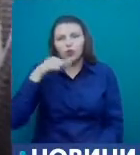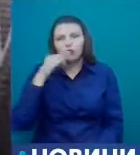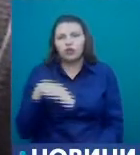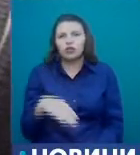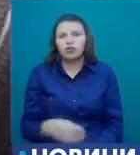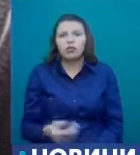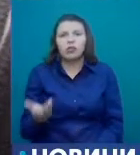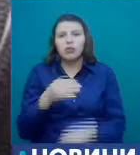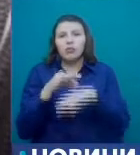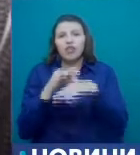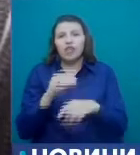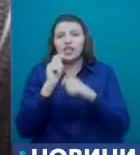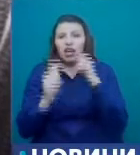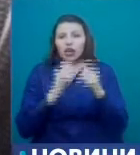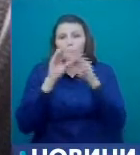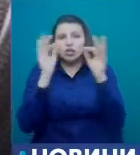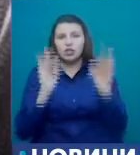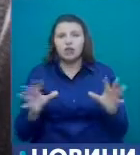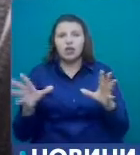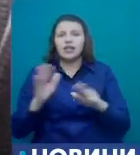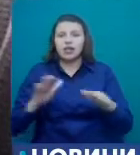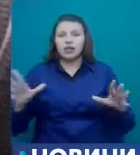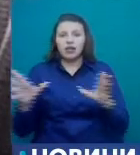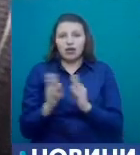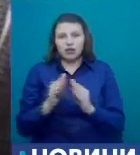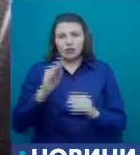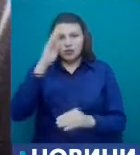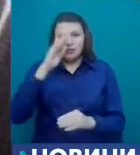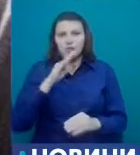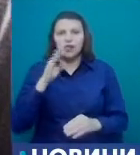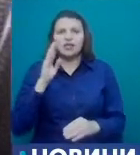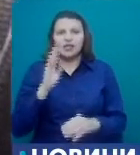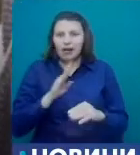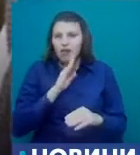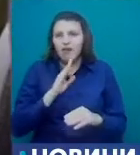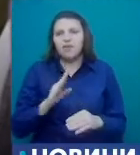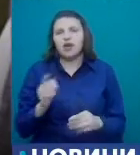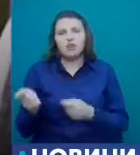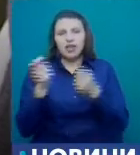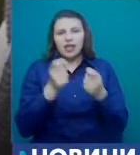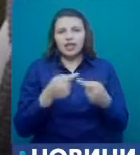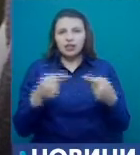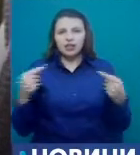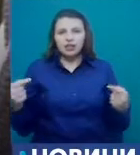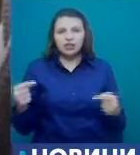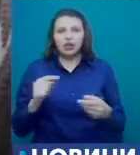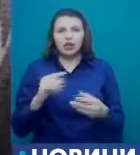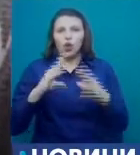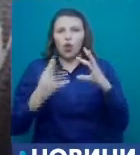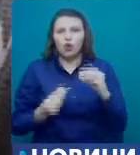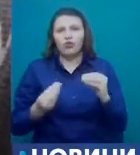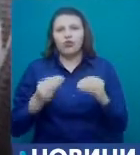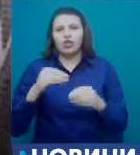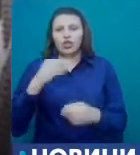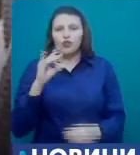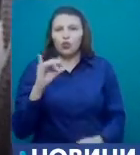осені. Тобто дітки разом з батьками принесли різні овочі, фрукти, і ми провели таку